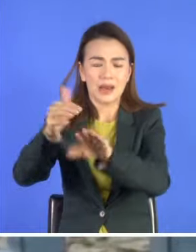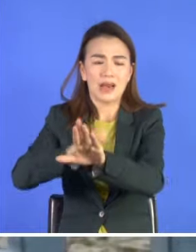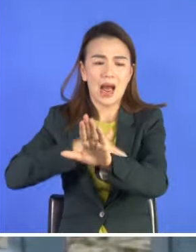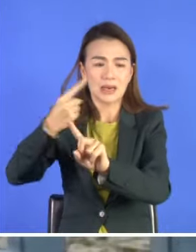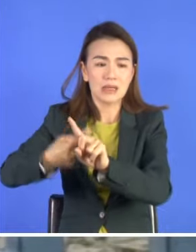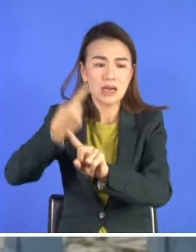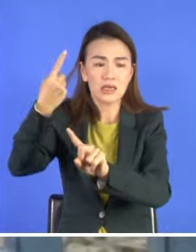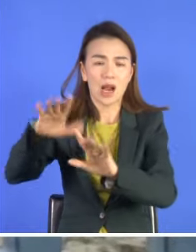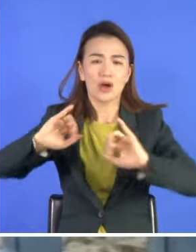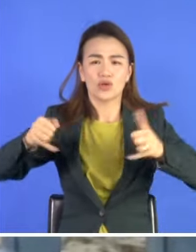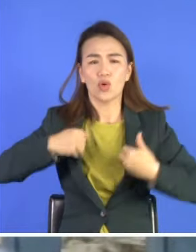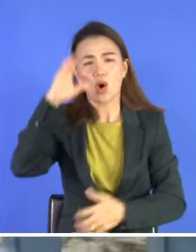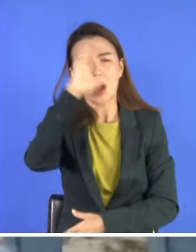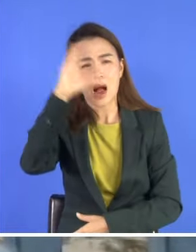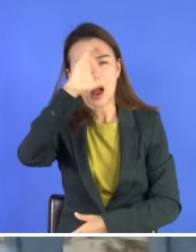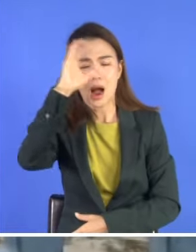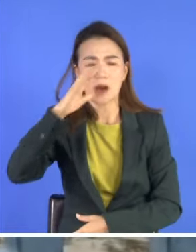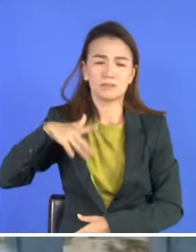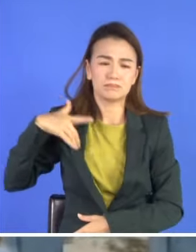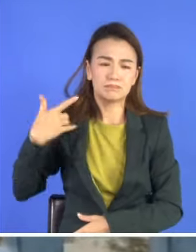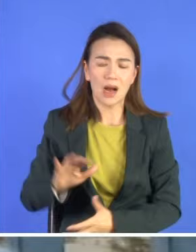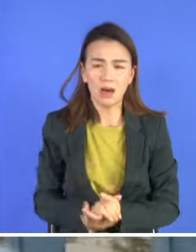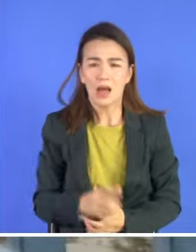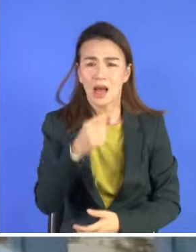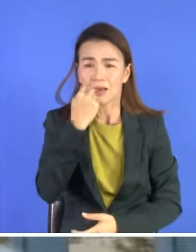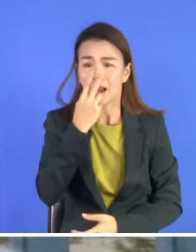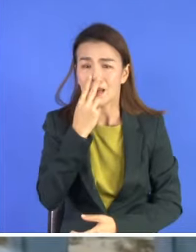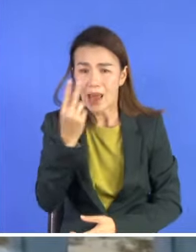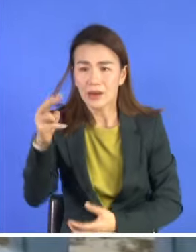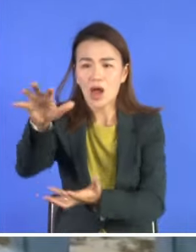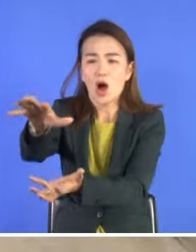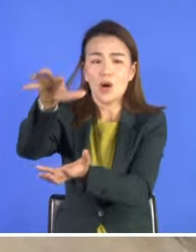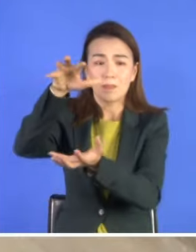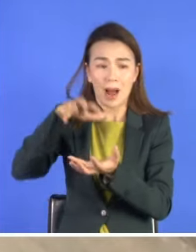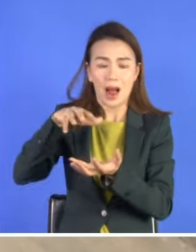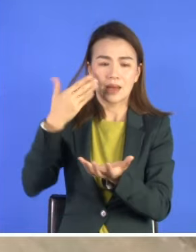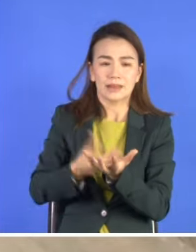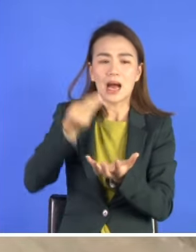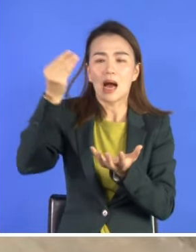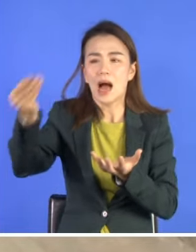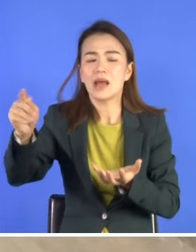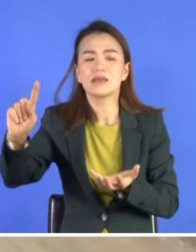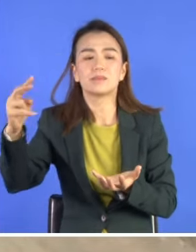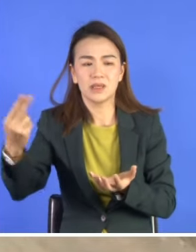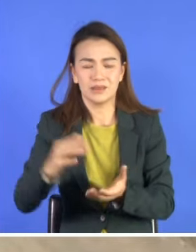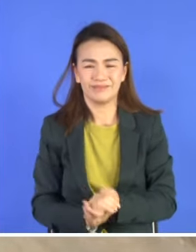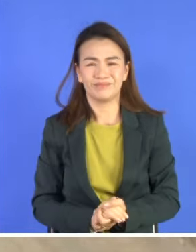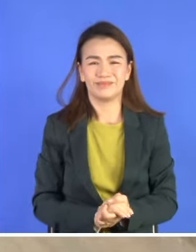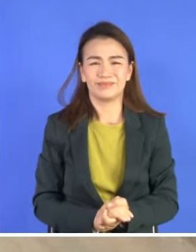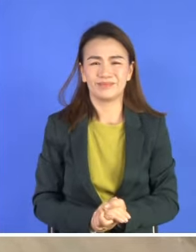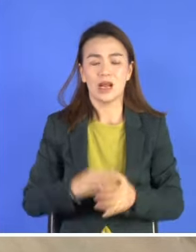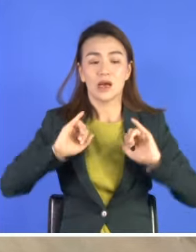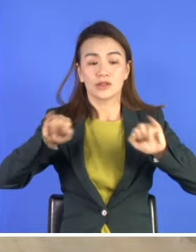ใจมากคุณผู้ชมคือบอกว่าถ้าใครเจอนะเอาไปเลย 10,000บาทเป็นสิทธิ์น้ำใจให้กับผู้พบเห็นค่ะเจ้าของแมวนะชื่อคุณ